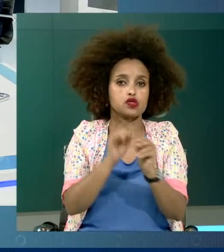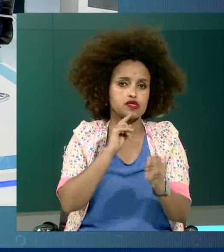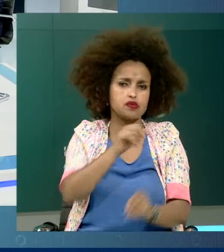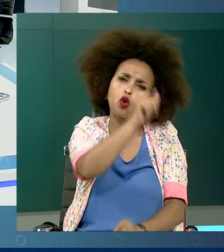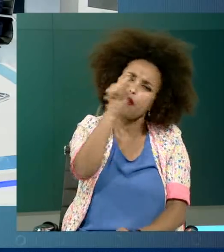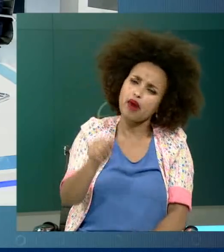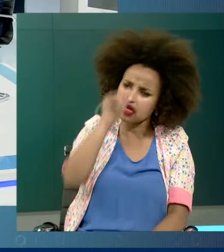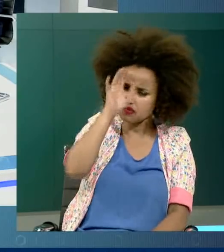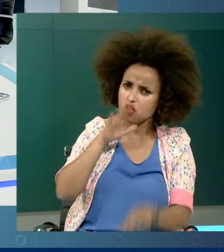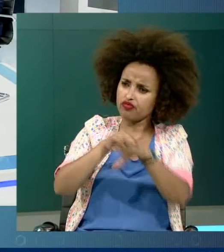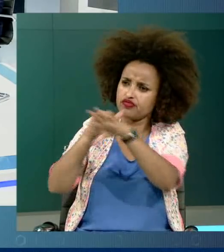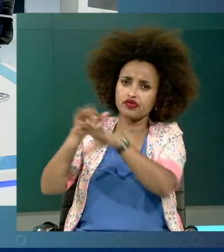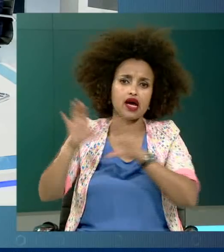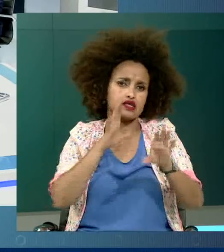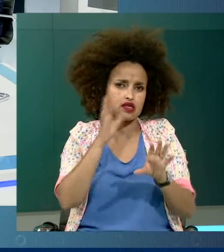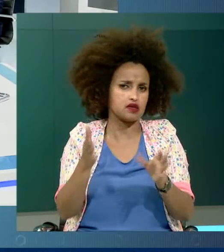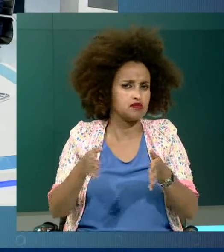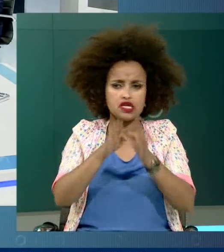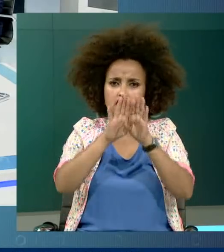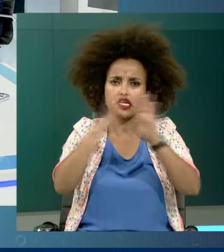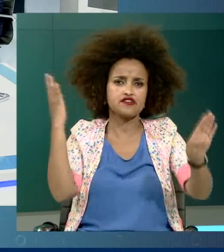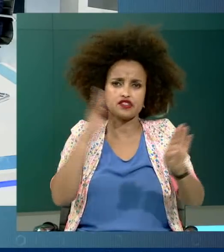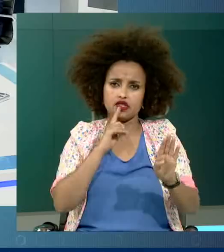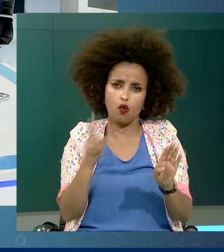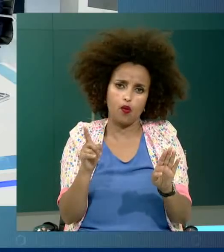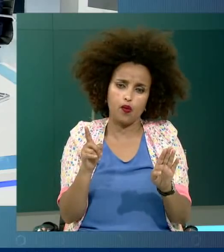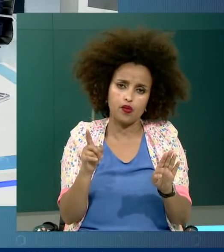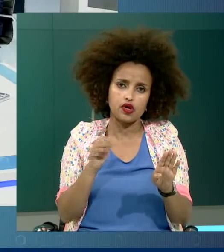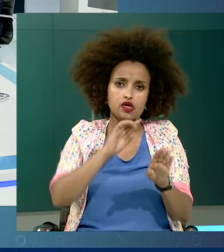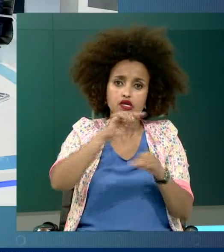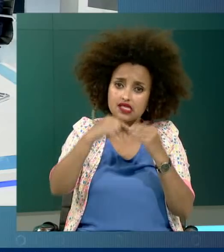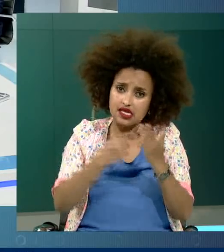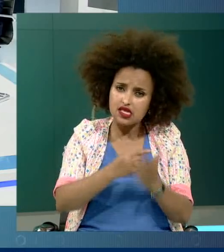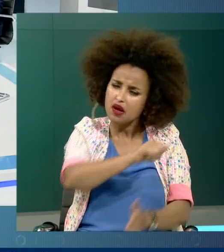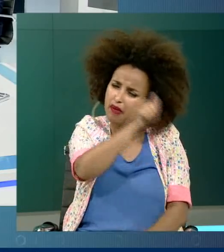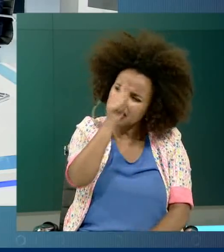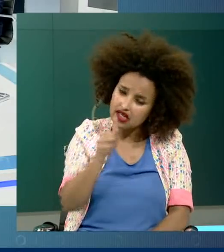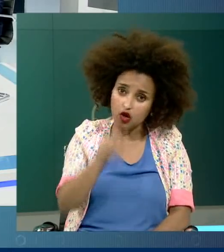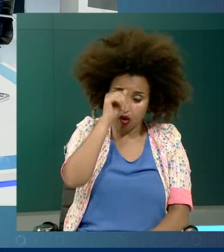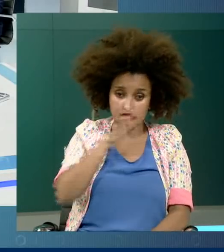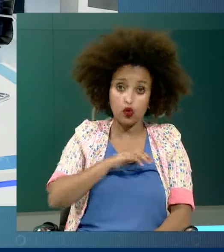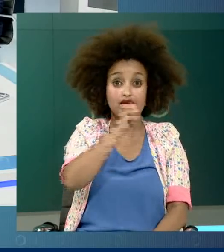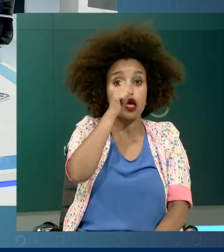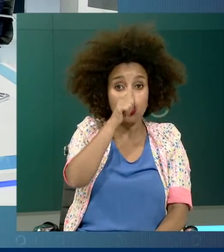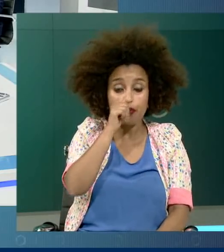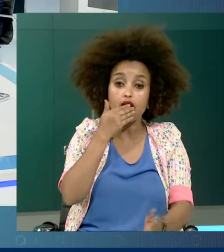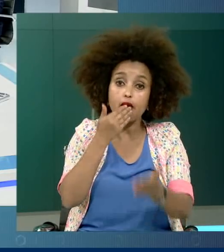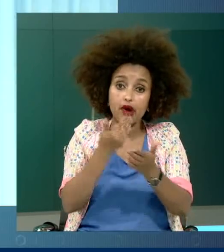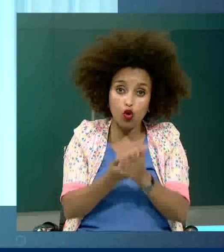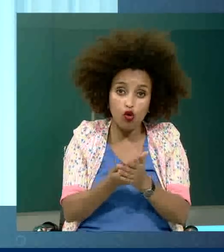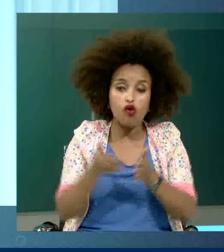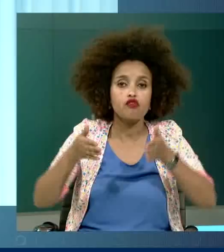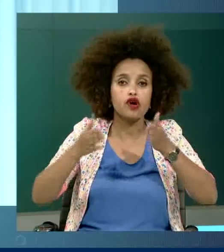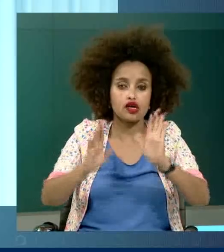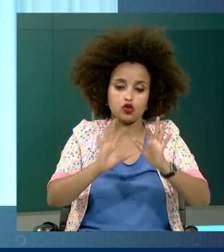ጥሪ አይደረግለትም፣ ማንም ሰው በተለየ መልኩ አፕሮች አይደረግም። ስለዚህ ማንም ሰው የኢትዮጵያ በጎ ፈቃደኛ ጋዜጠኞች ህብረት የሚለው ፌስቡክ